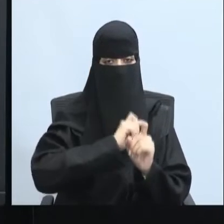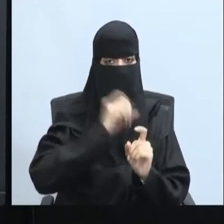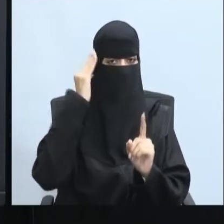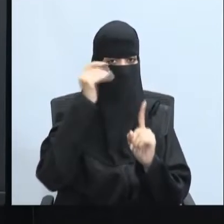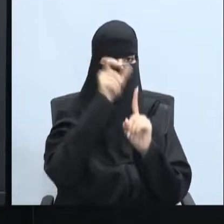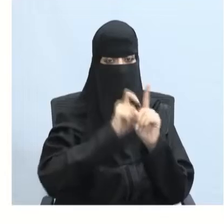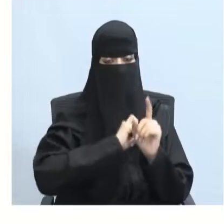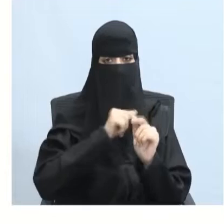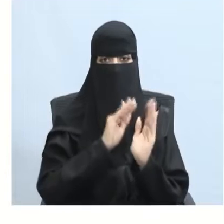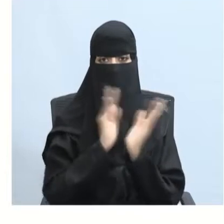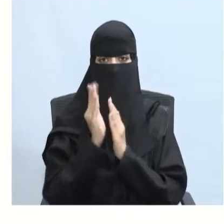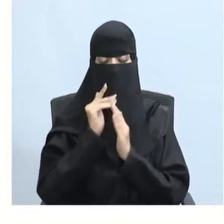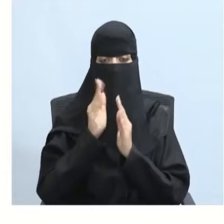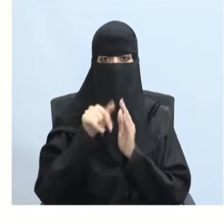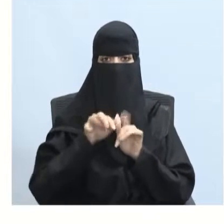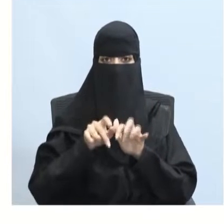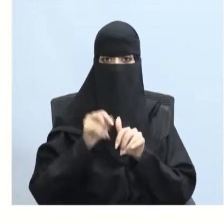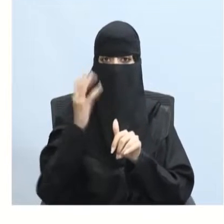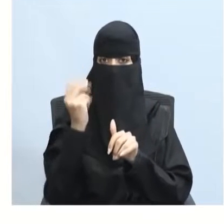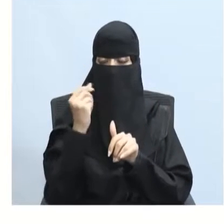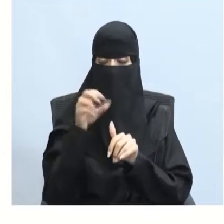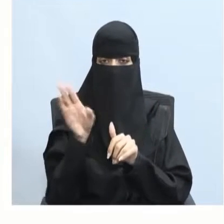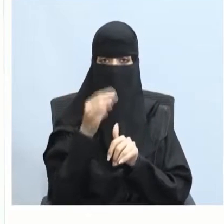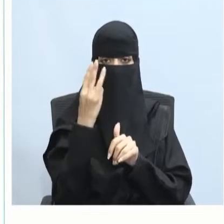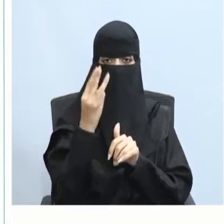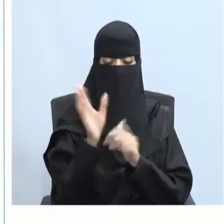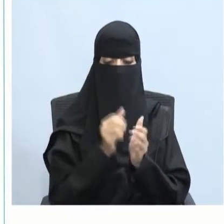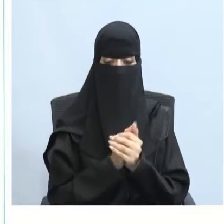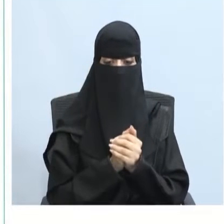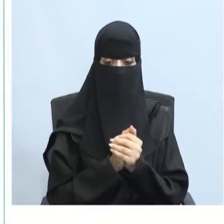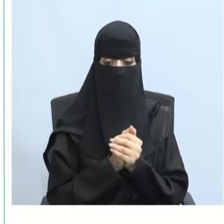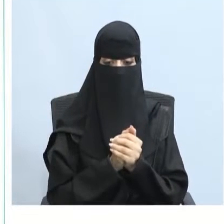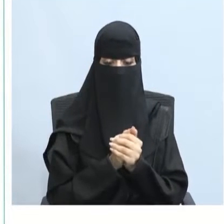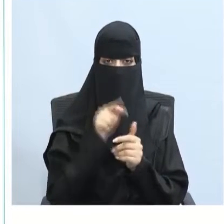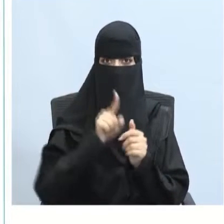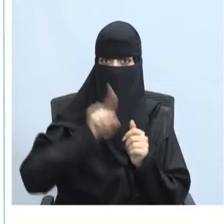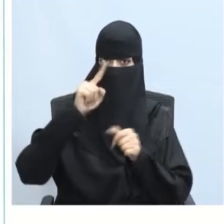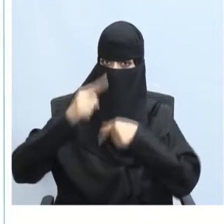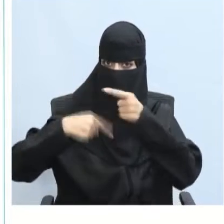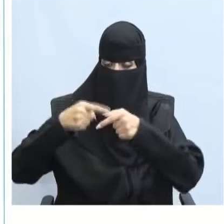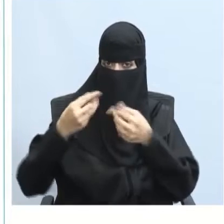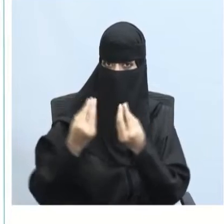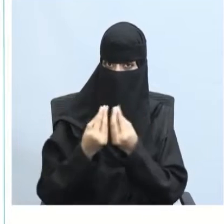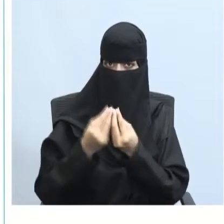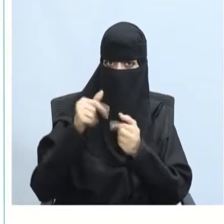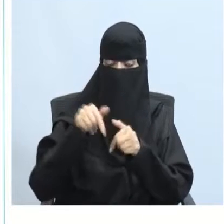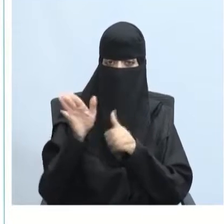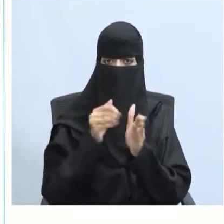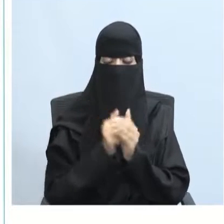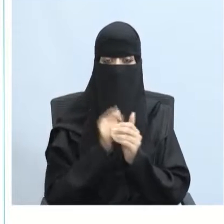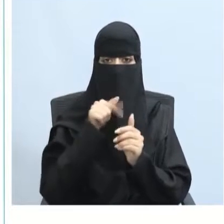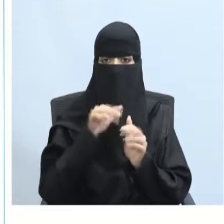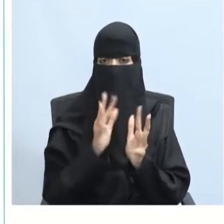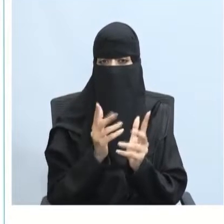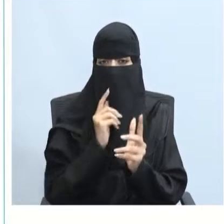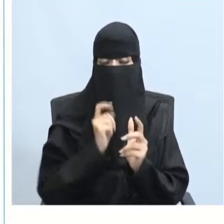والطالبات في ماده التقنيه الرقميه ثلاثه ان شاء الله باذن الله اليوم راح ناخذ